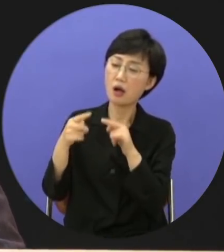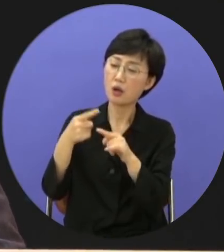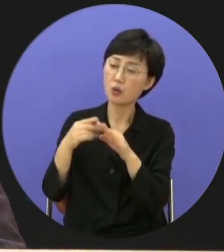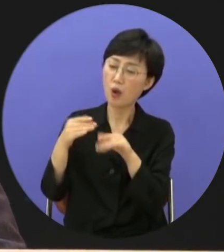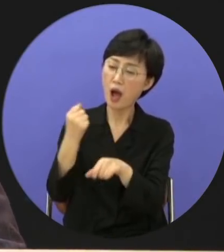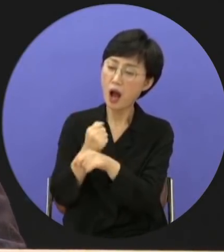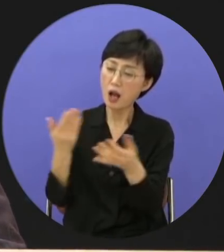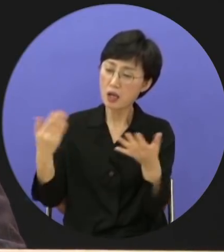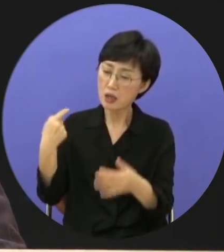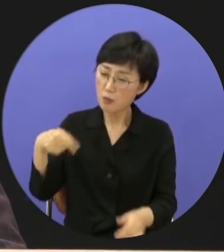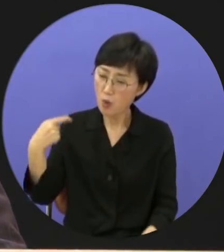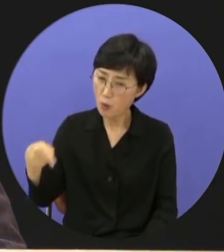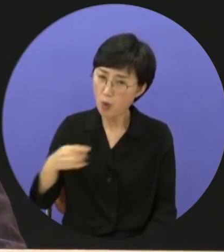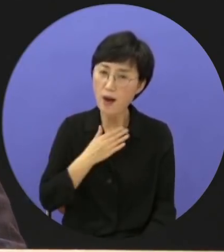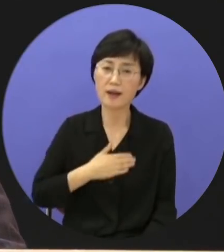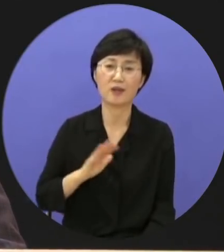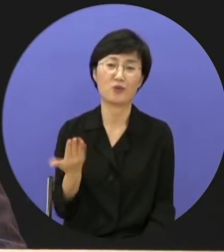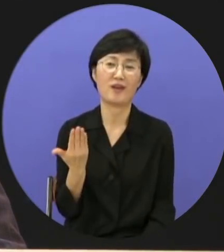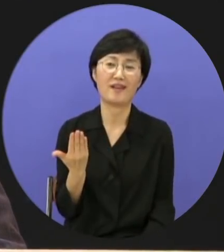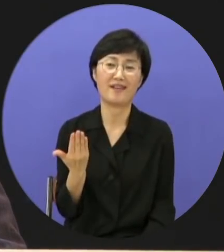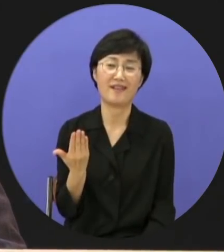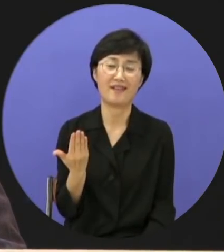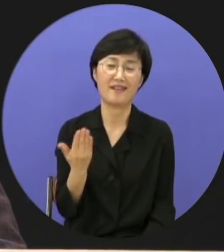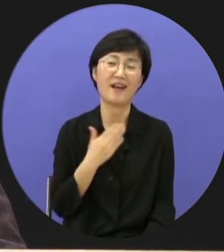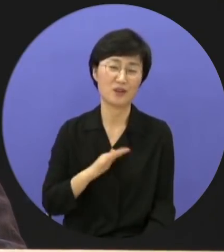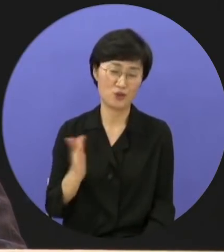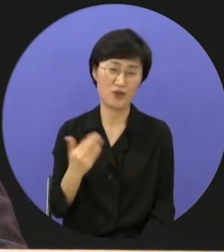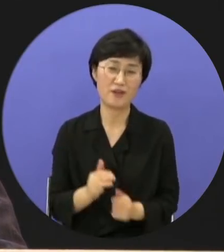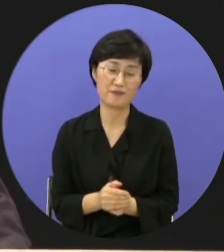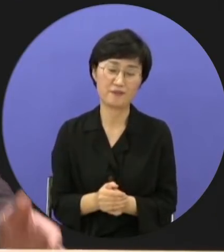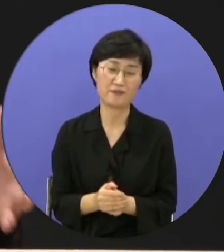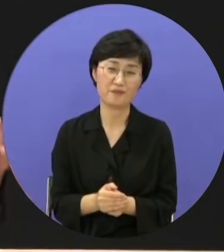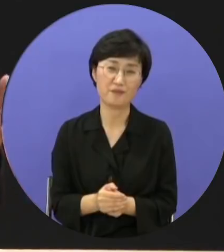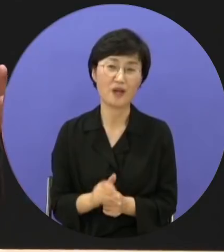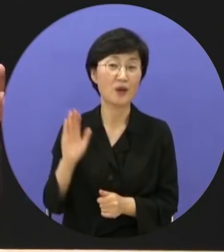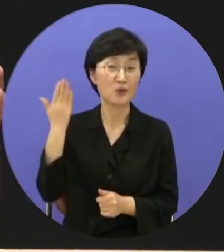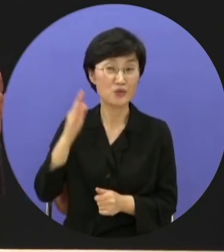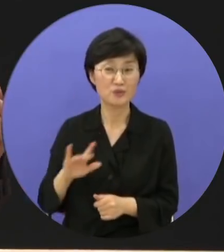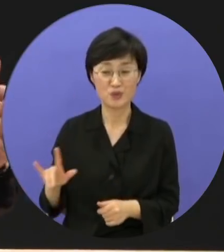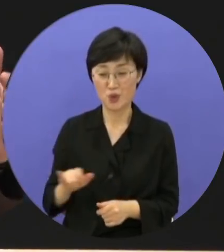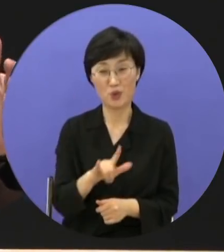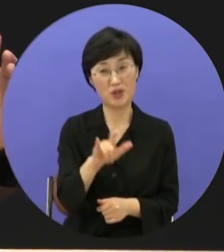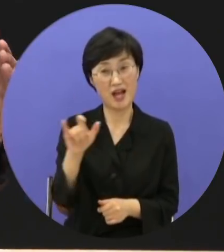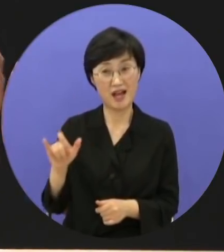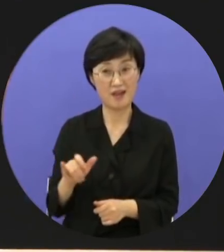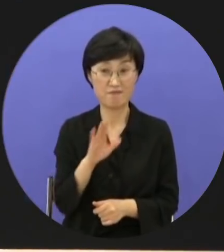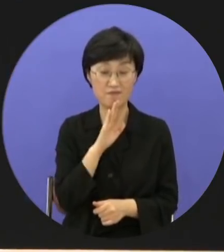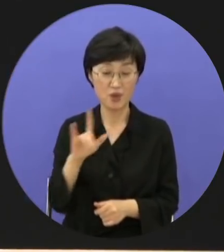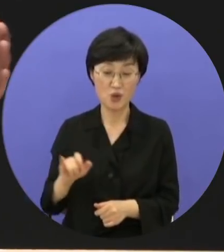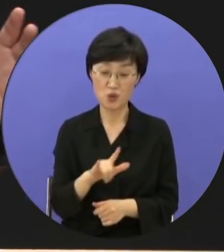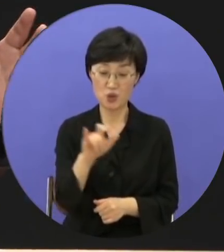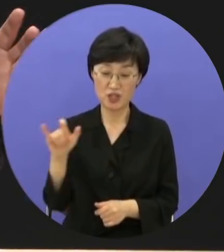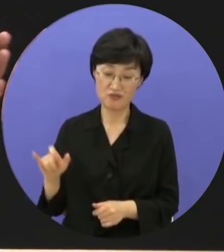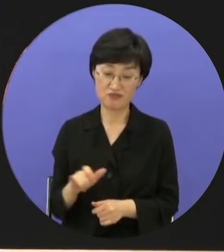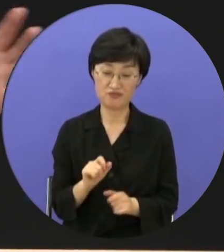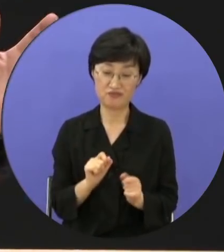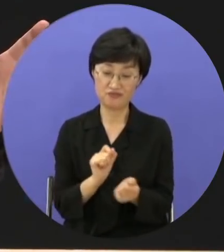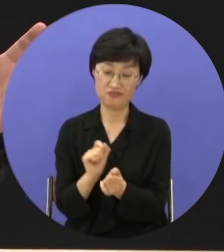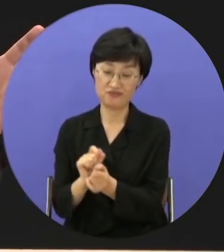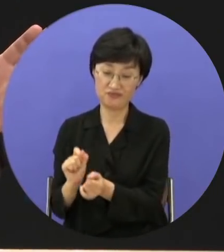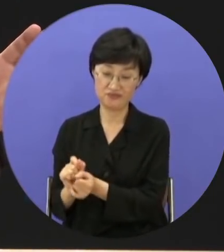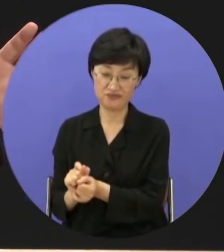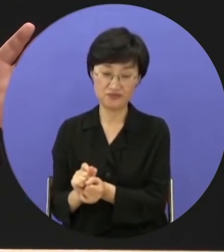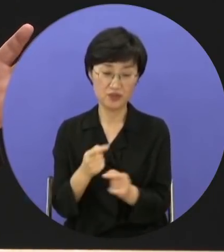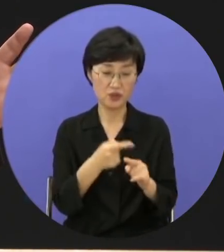for. 코로나 시대 오니까요 거짓말 못해요. 코로나 시대 오니까 교회가 못 모이잖아요,